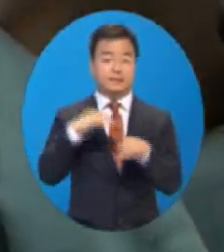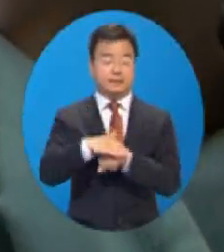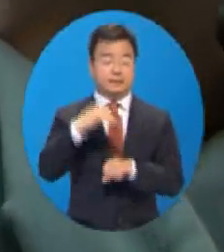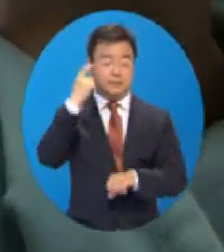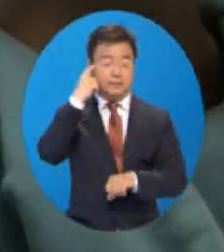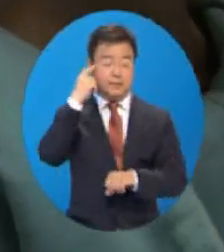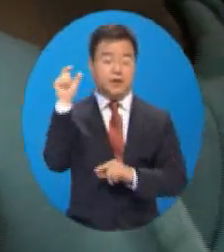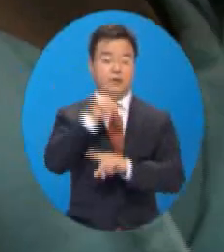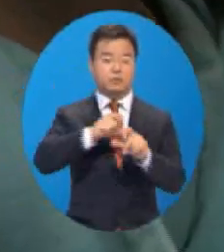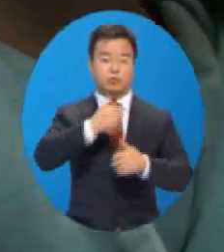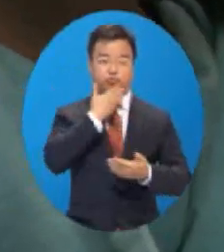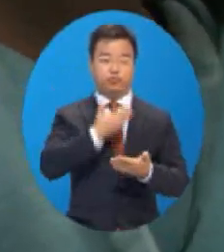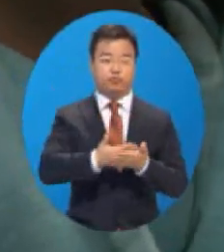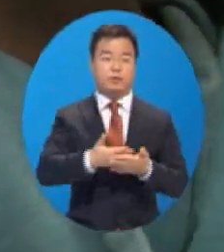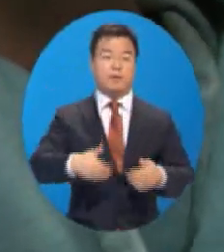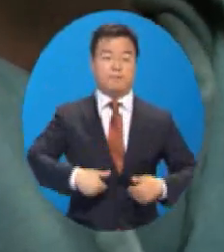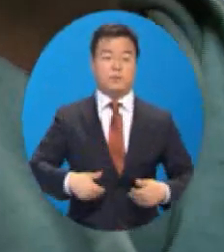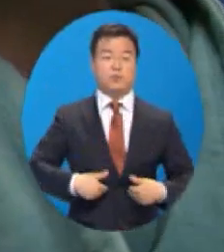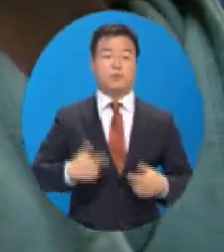부분이 될 것입니다.